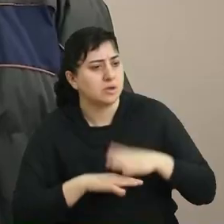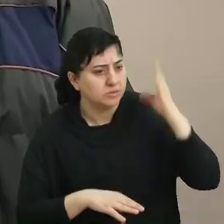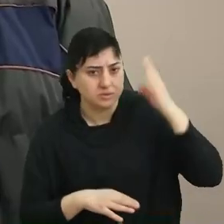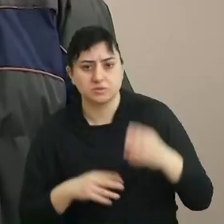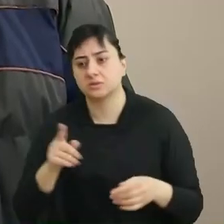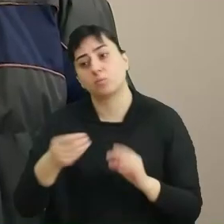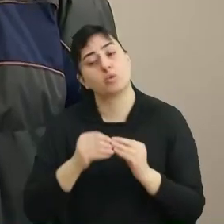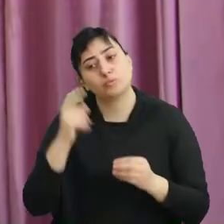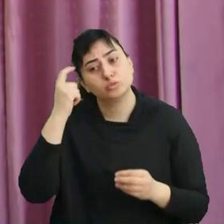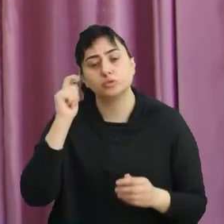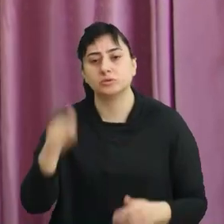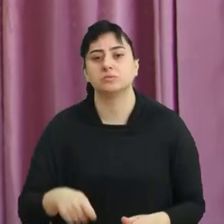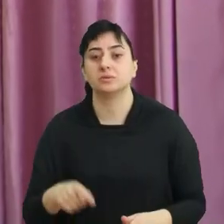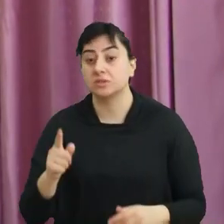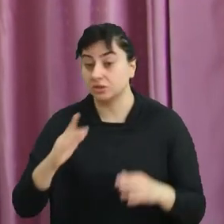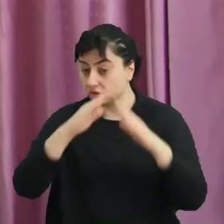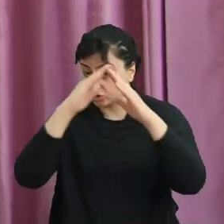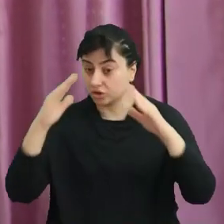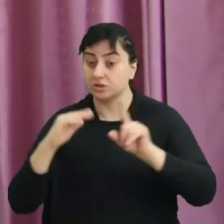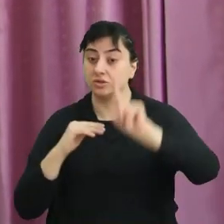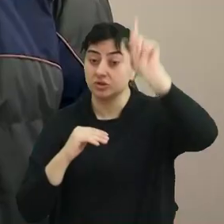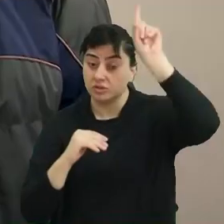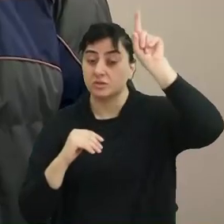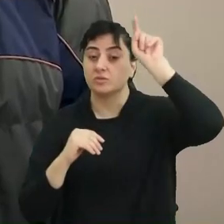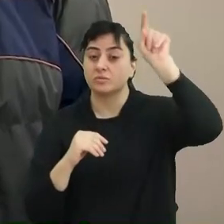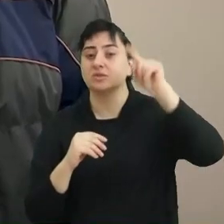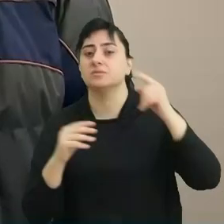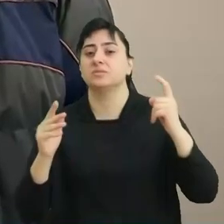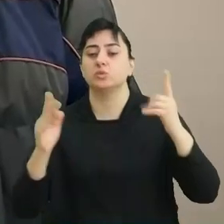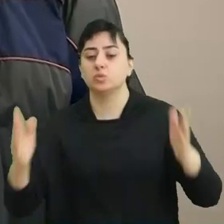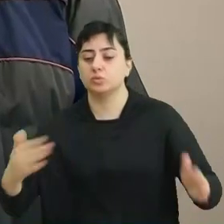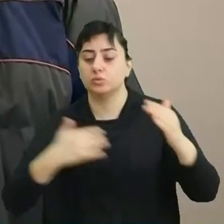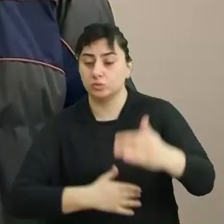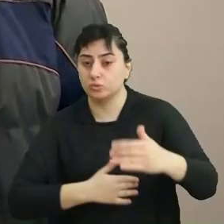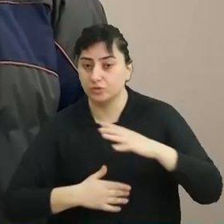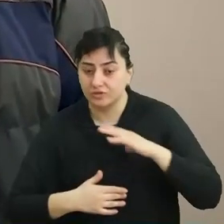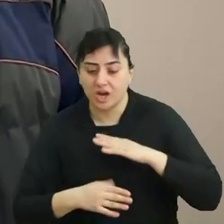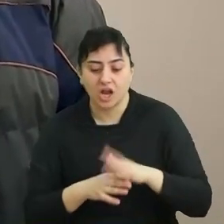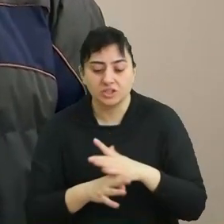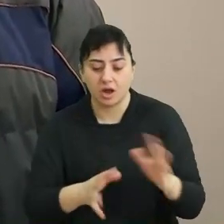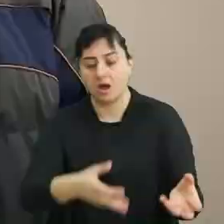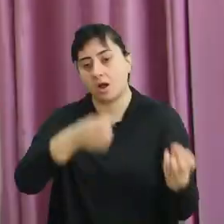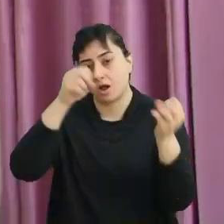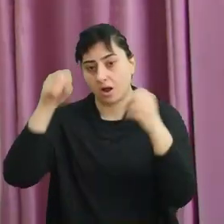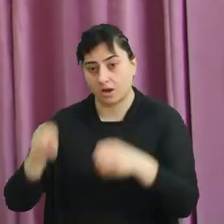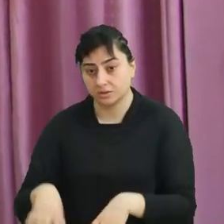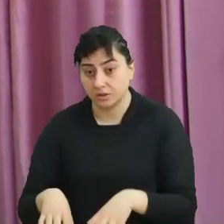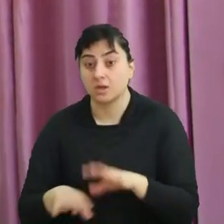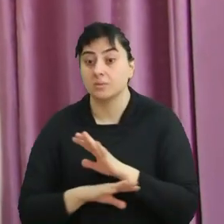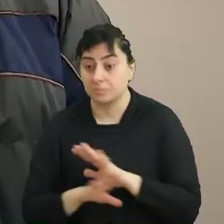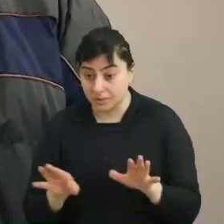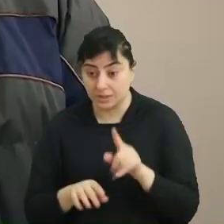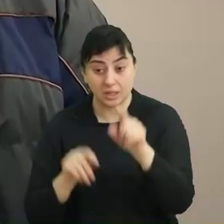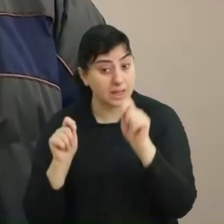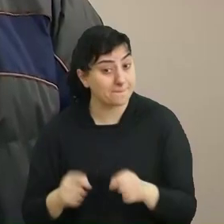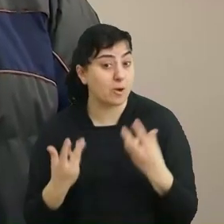çatıdan? O senin sorun. Çatıya çıkacağım. Serpil Hanım'ın bir sandığı var. İçindeki eşyaları getireceğim. Eğer